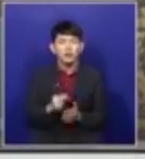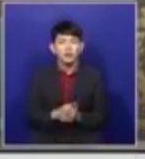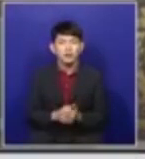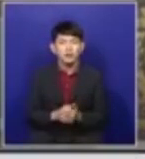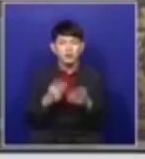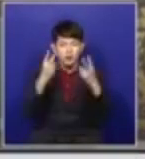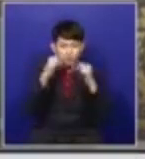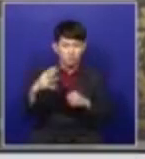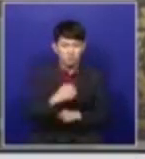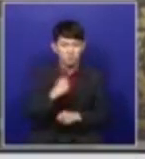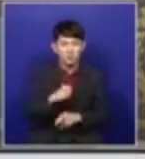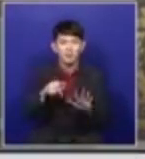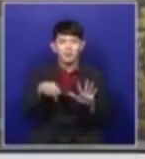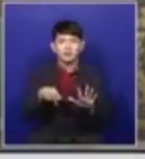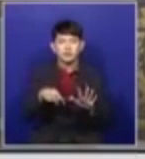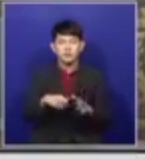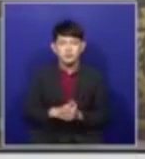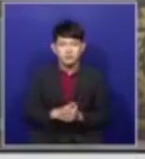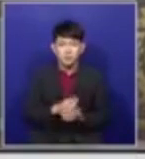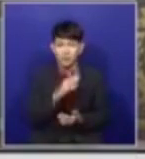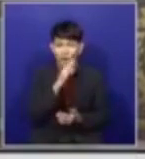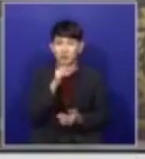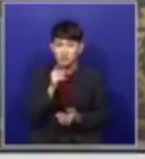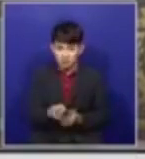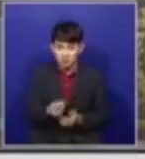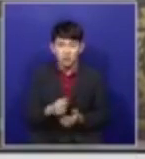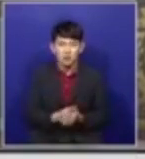กลสิทธิ์ไม่ได้แล้วทำไมไม่ได้นายกนะแอบไปแล้ว5,000แต่ถ้าจริงนะอธิบายไม่ไว้ใจคราวหน้าผมจะจับลิงมัดแขนถอยหลังให้ดู